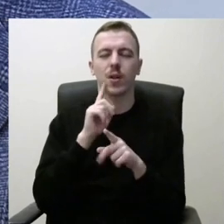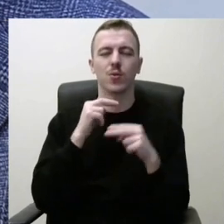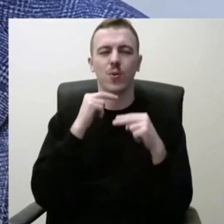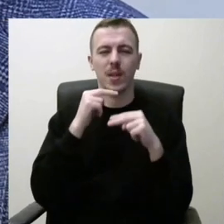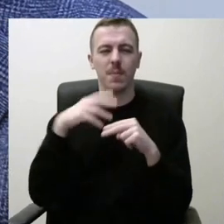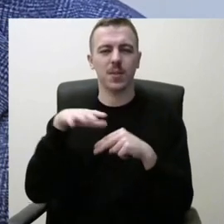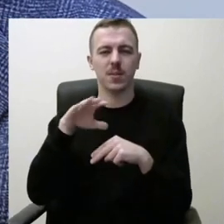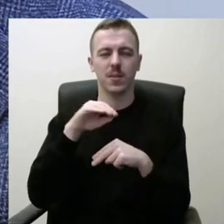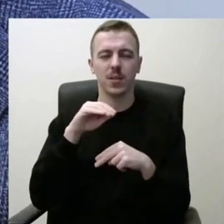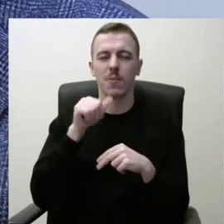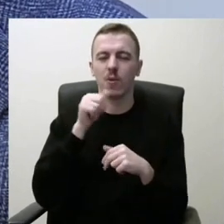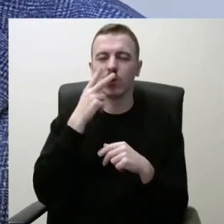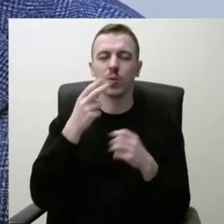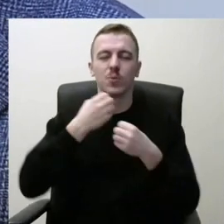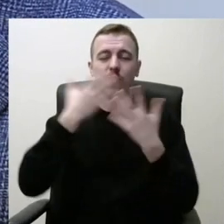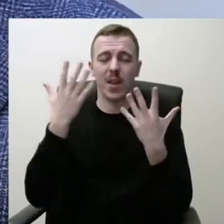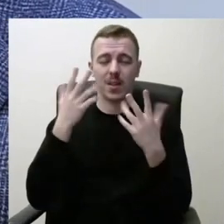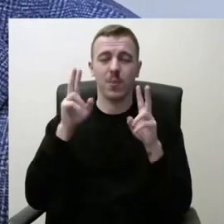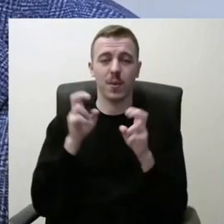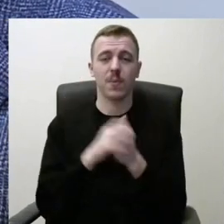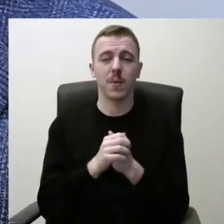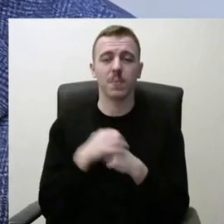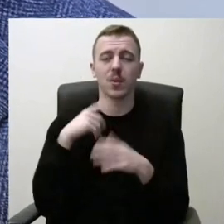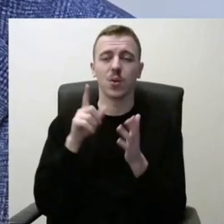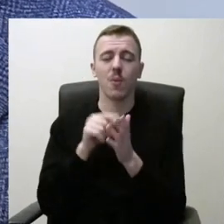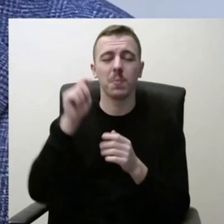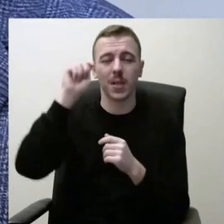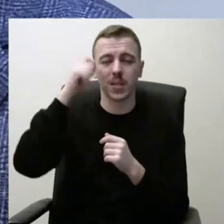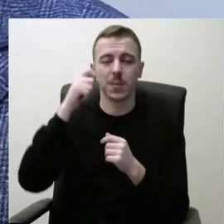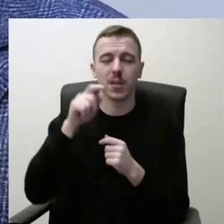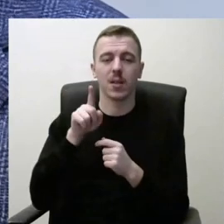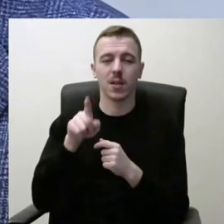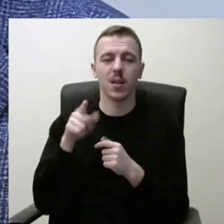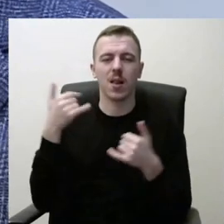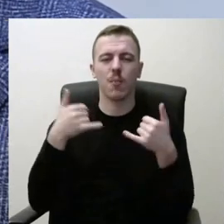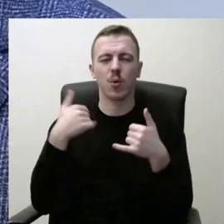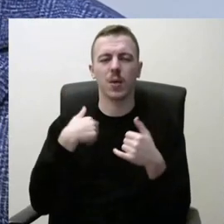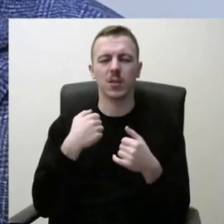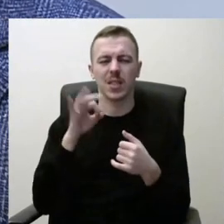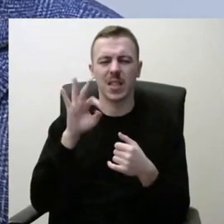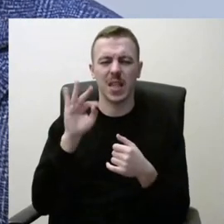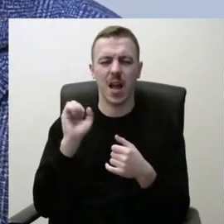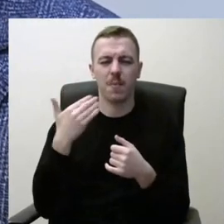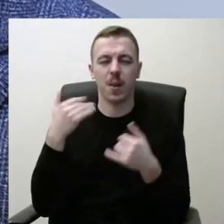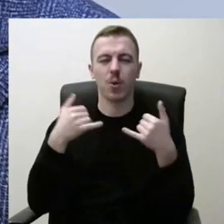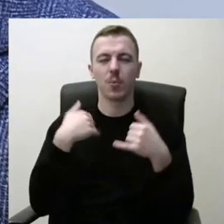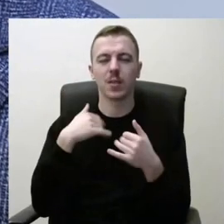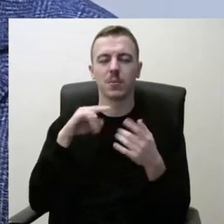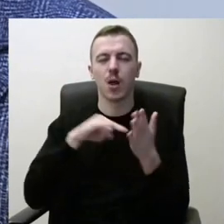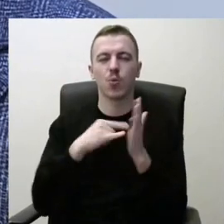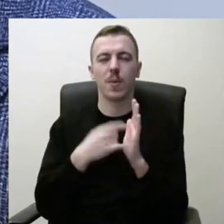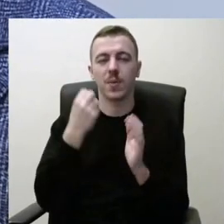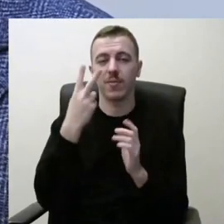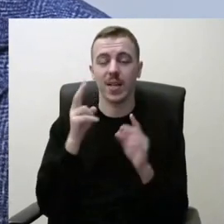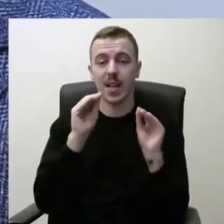žiūrint į švietimą, turim prisiminti, kad STEAM laboratorijų mes dabar kauniečiai planuojam kitais metais tik tai 12 įdėkti,